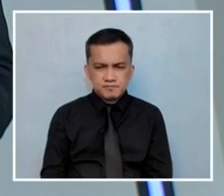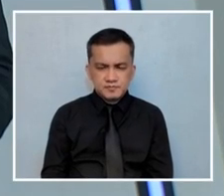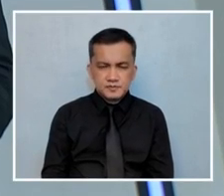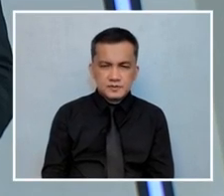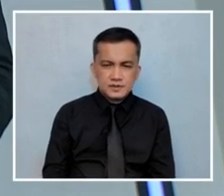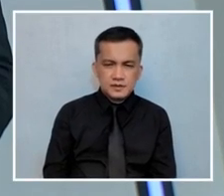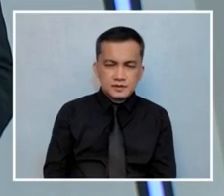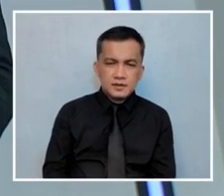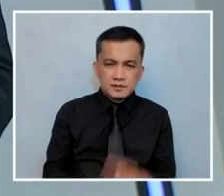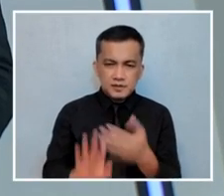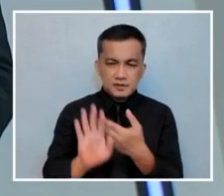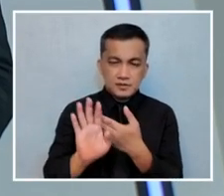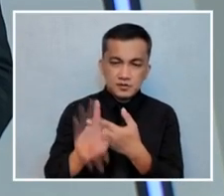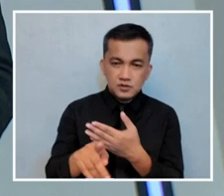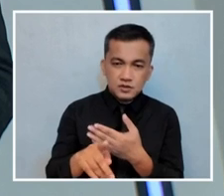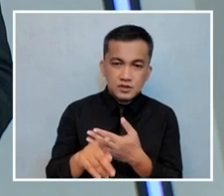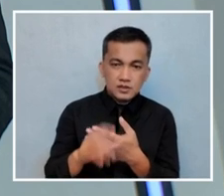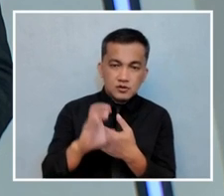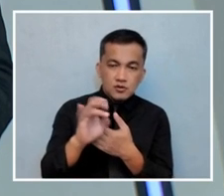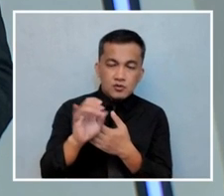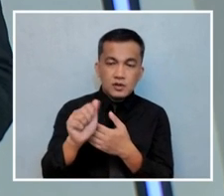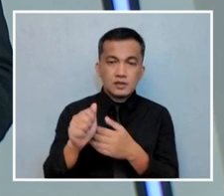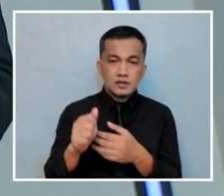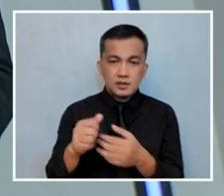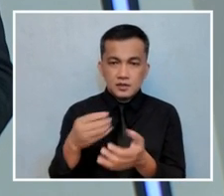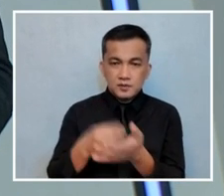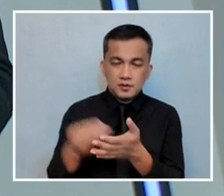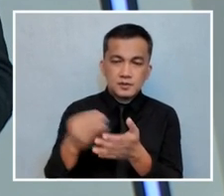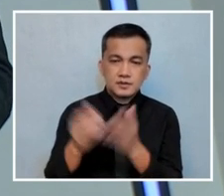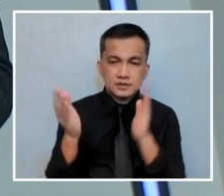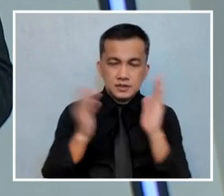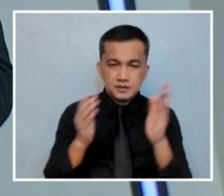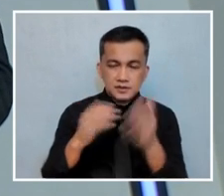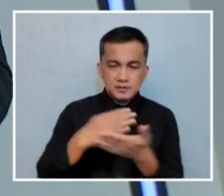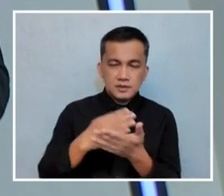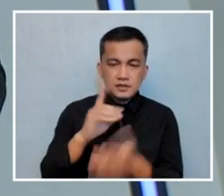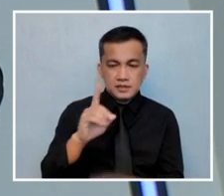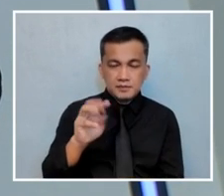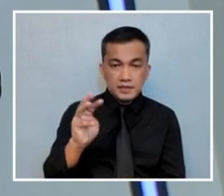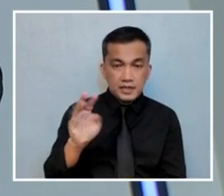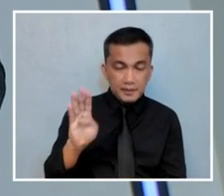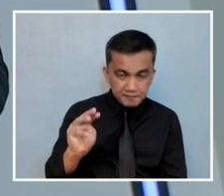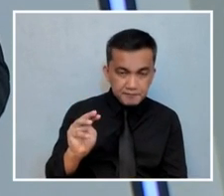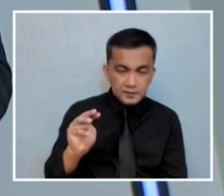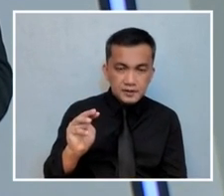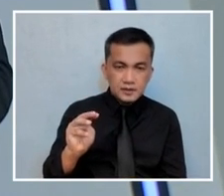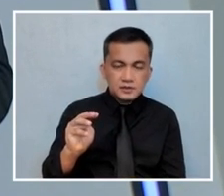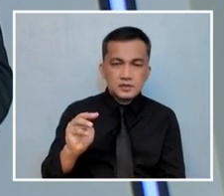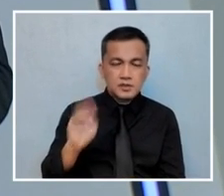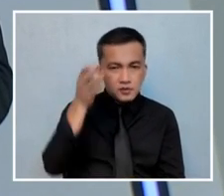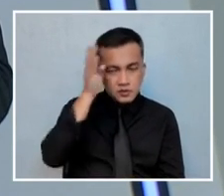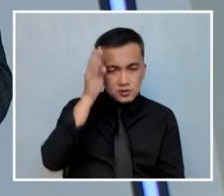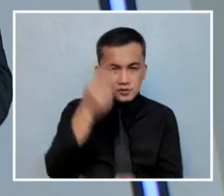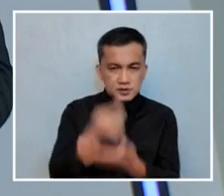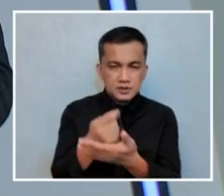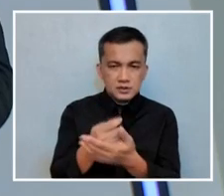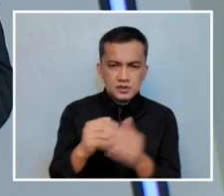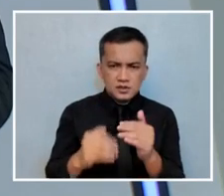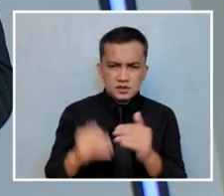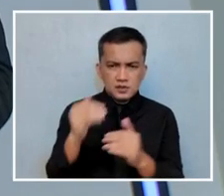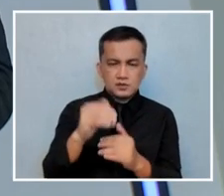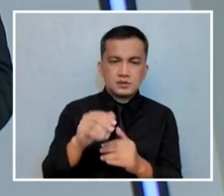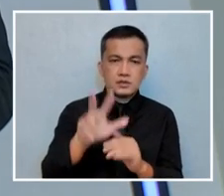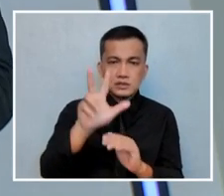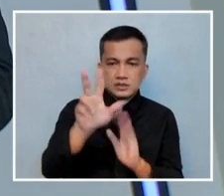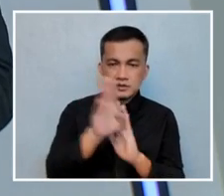Ipinasasauli ng Commission on Audit sa Procurement Service ng Department of Budget and Management sa Bureau of Treasury ang aabot sa 3 bilyong